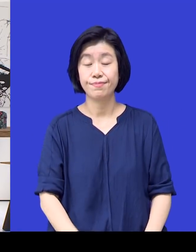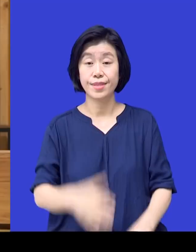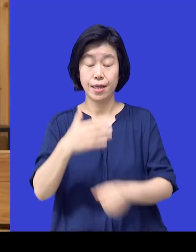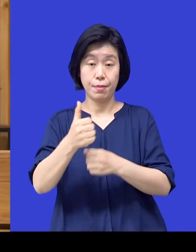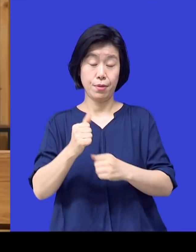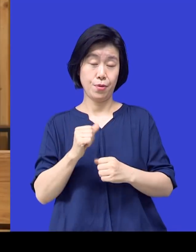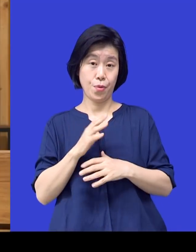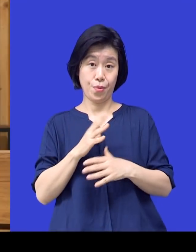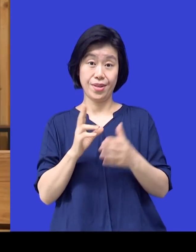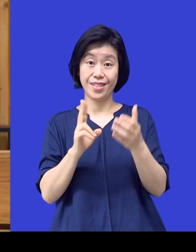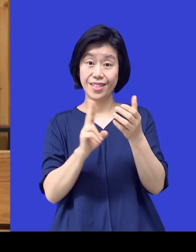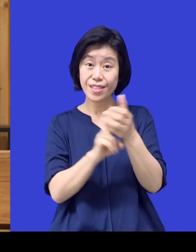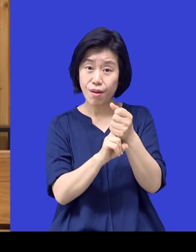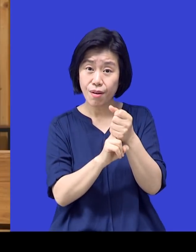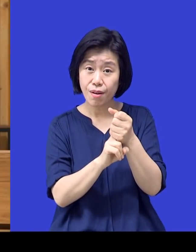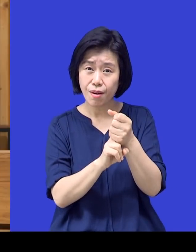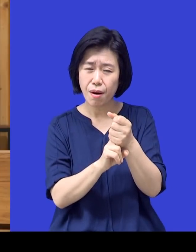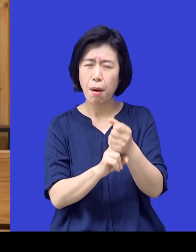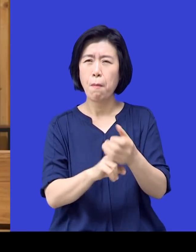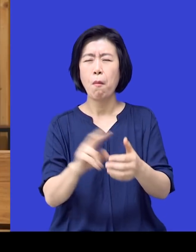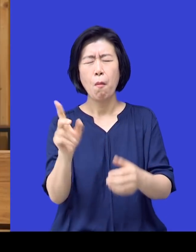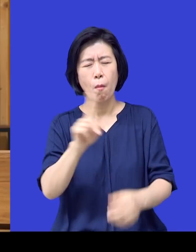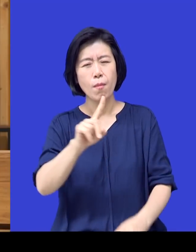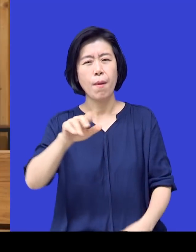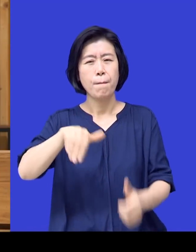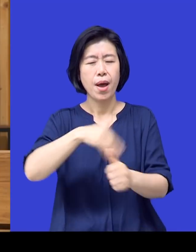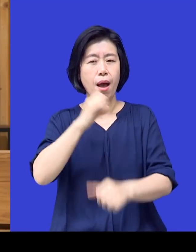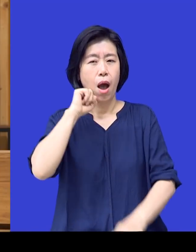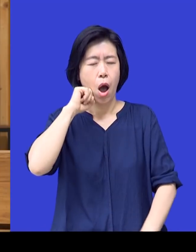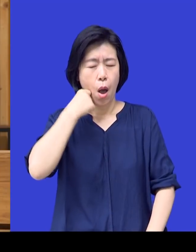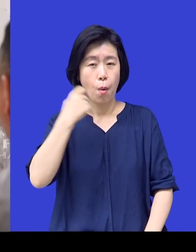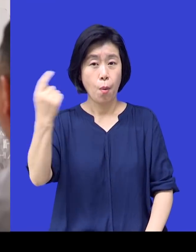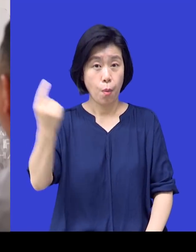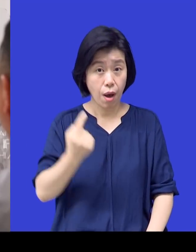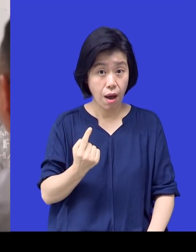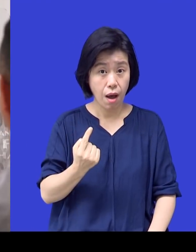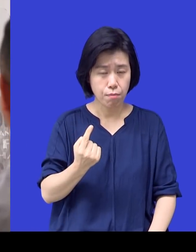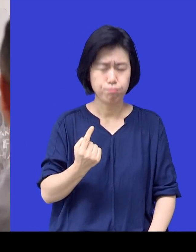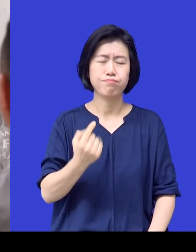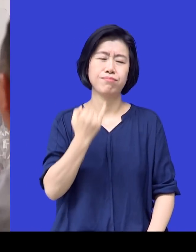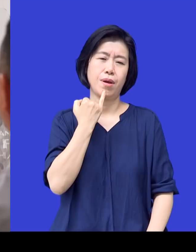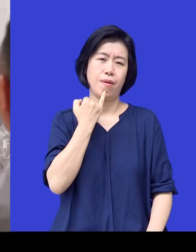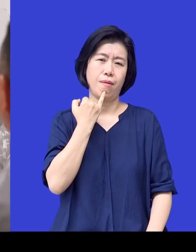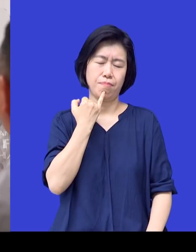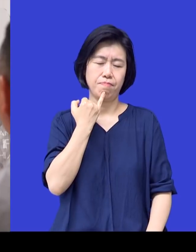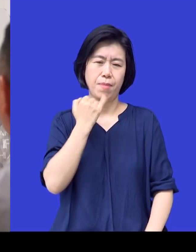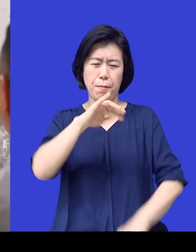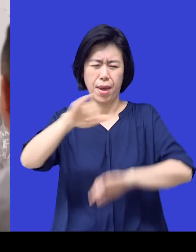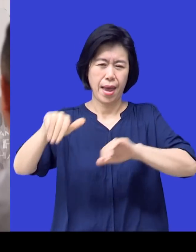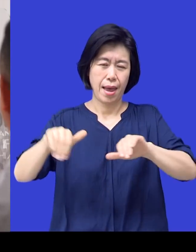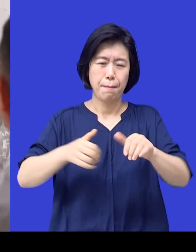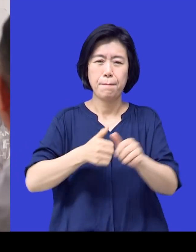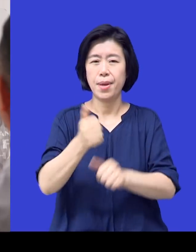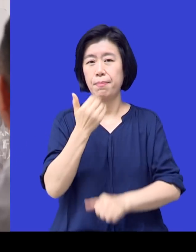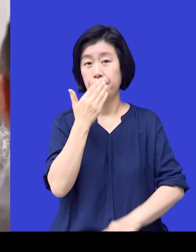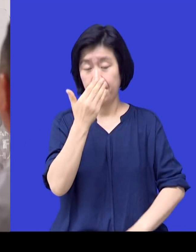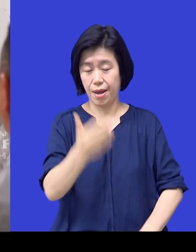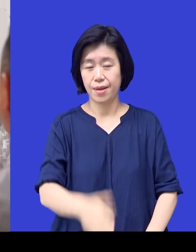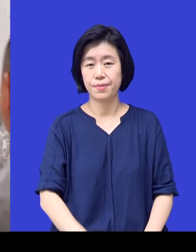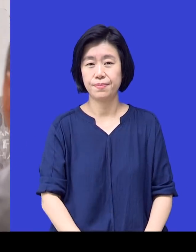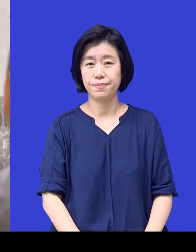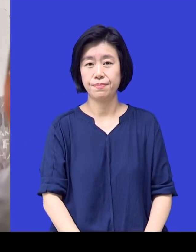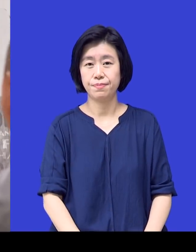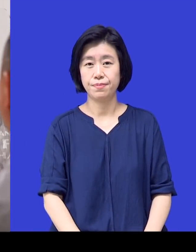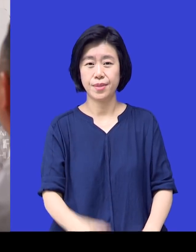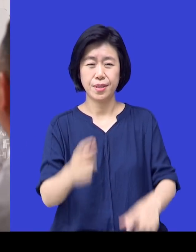기적, 코로나가 아니라 그 어떤 어려움이 와도 저는 우리 다 헤쳐나가야 하고 또 그럴 날이 멀지 않았고 더 많은